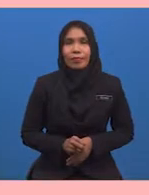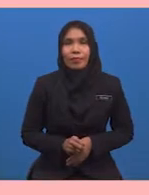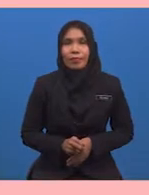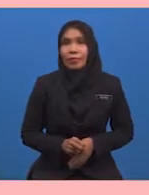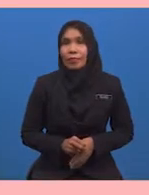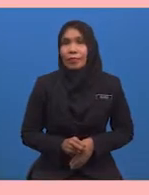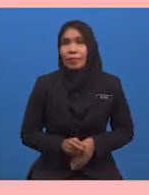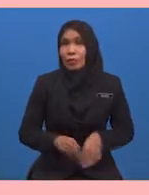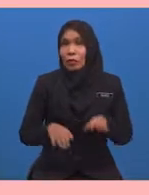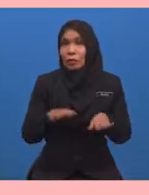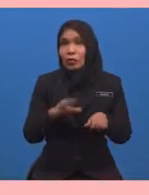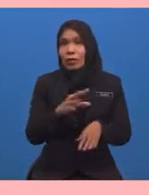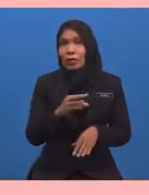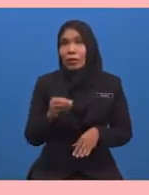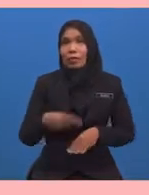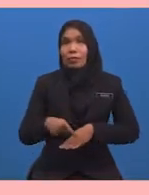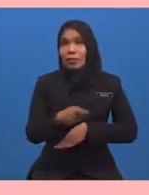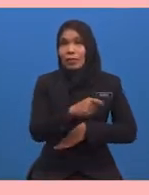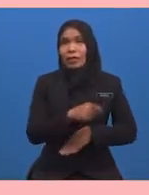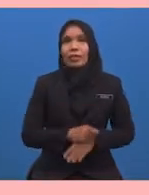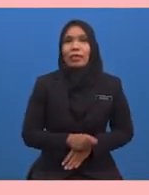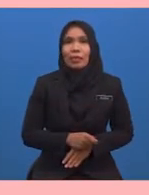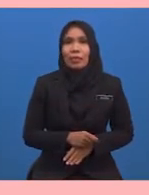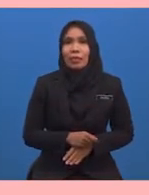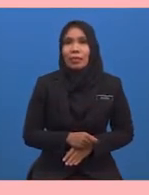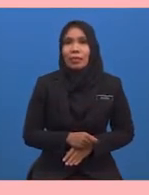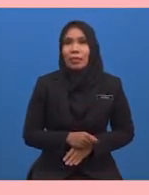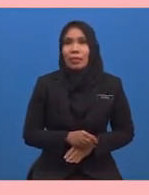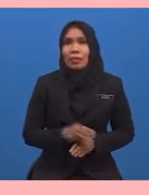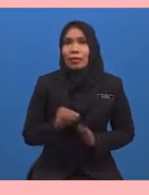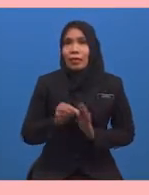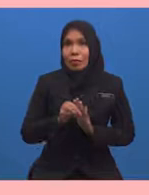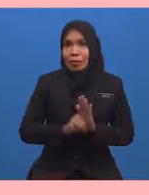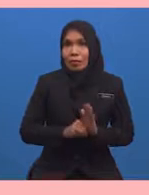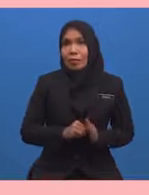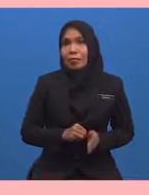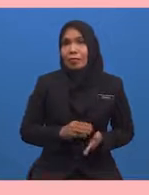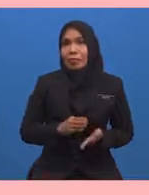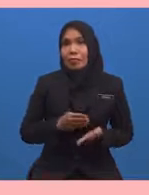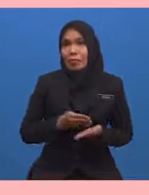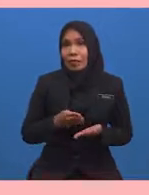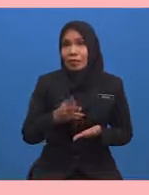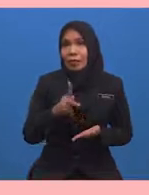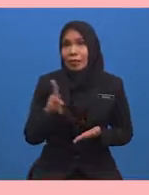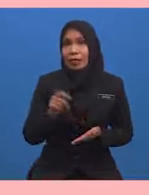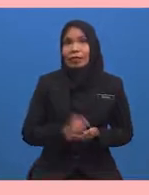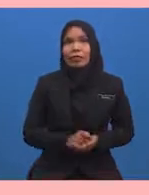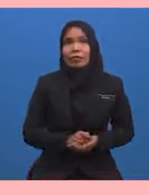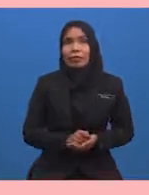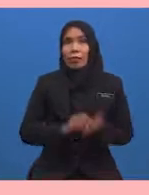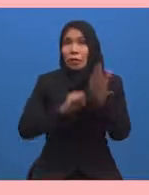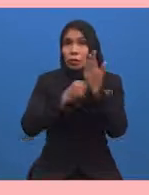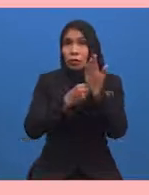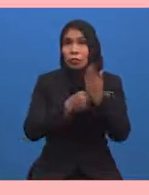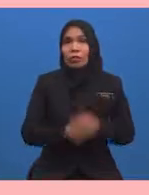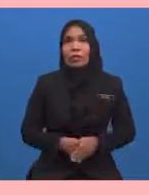tasik membekalkan sumber ikan air tawar seperti ikan lampam, tilapia, patin dan jelawat.